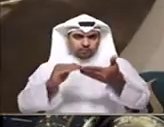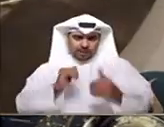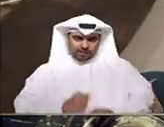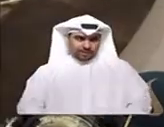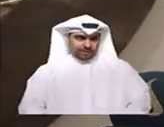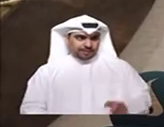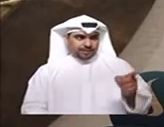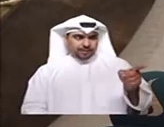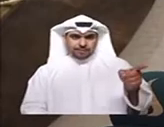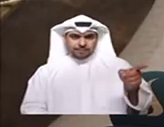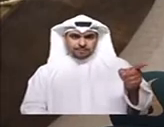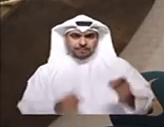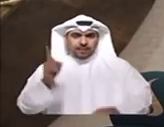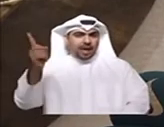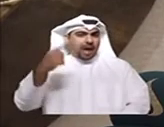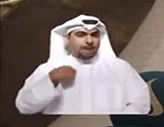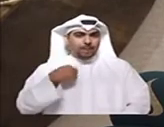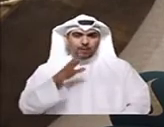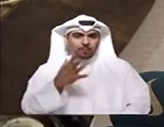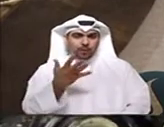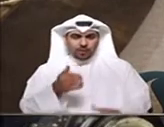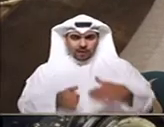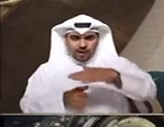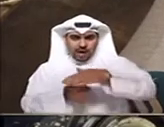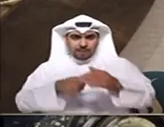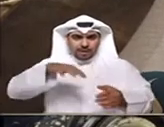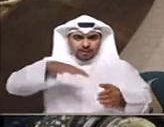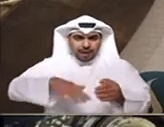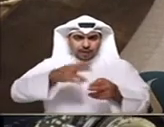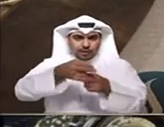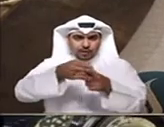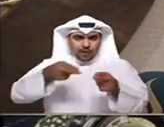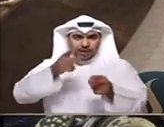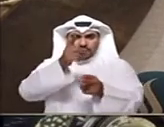حسب توجيهات صاحب السمو الشيخ صباح الأحمد الجابر الصباح،